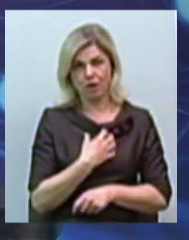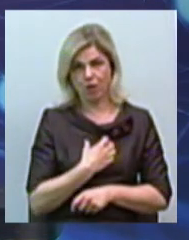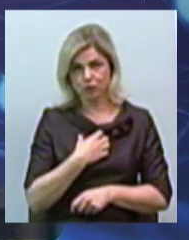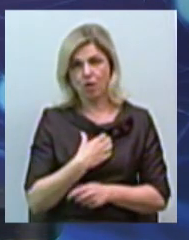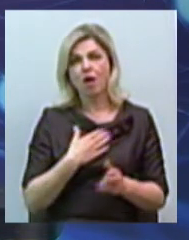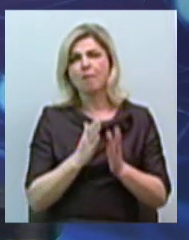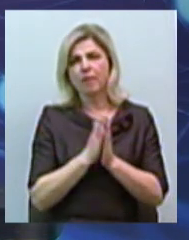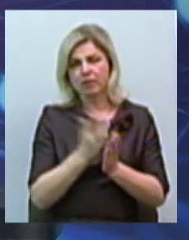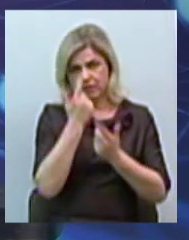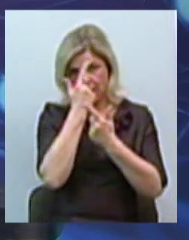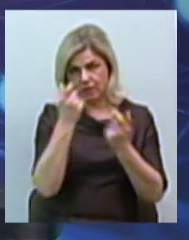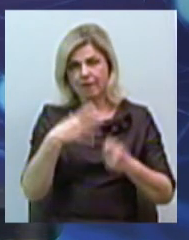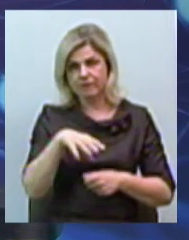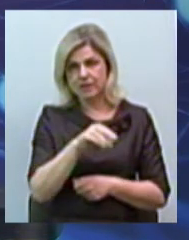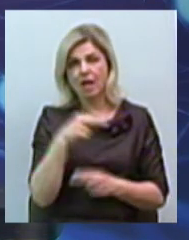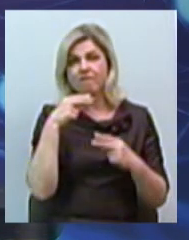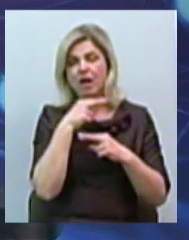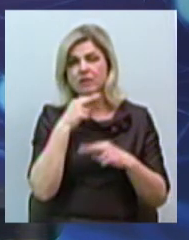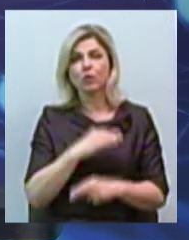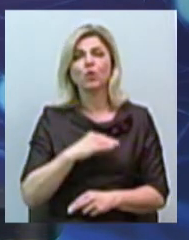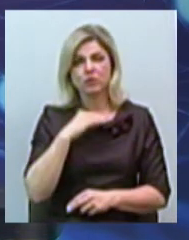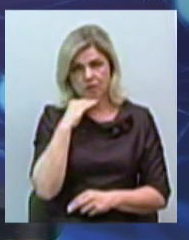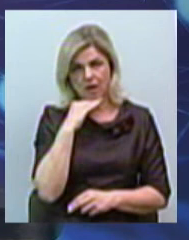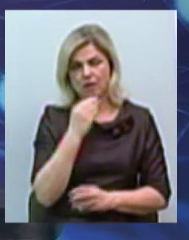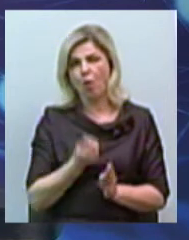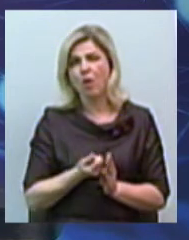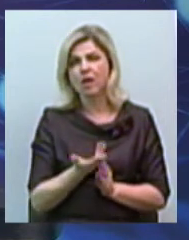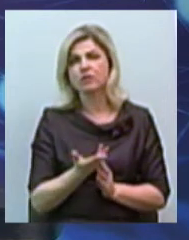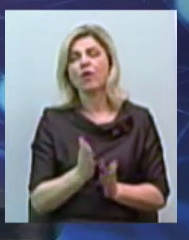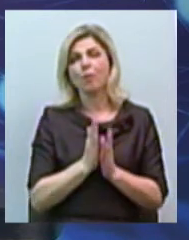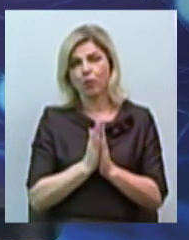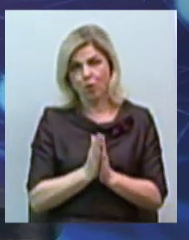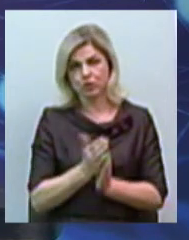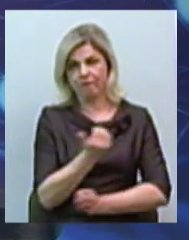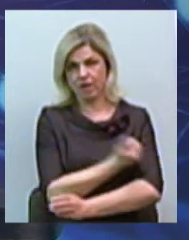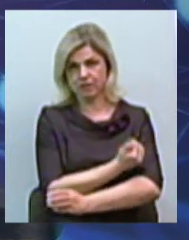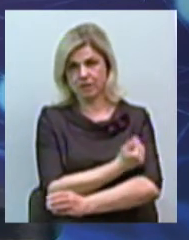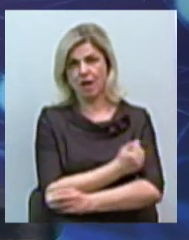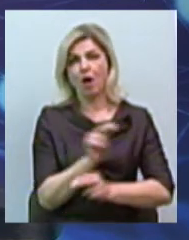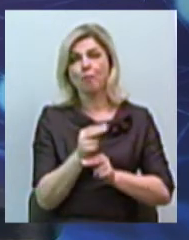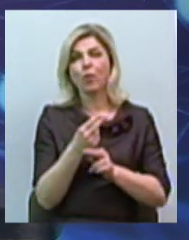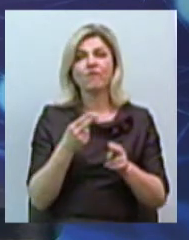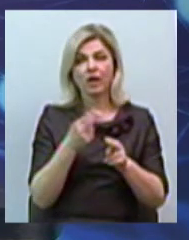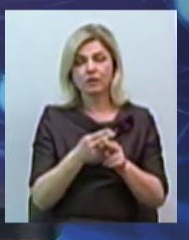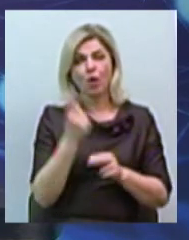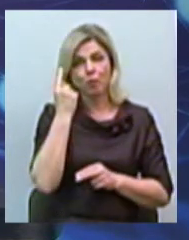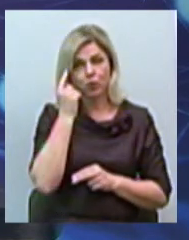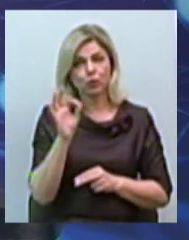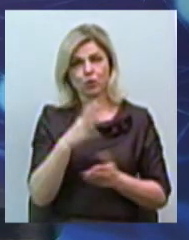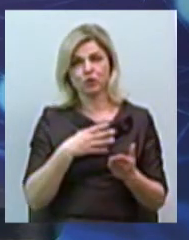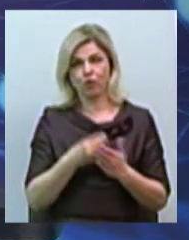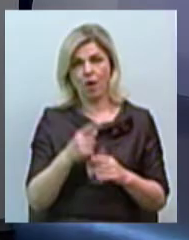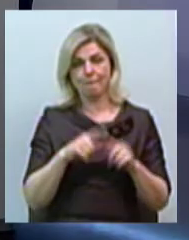всіх, вакцини достатньо. Достатній кількості. Вакцинуйтеся, профілактуйте, подумайте про своїх